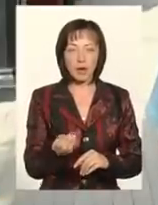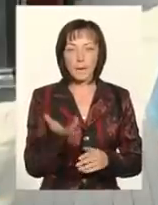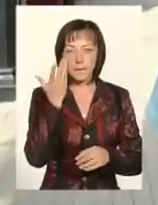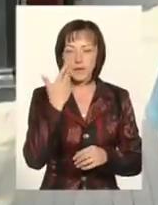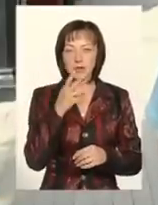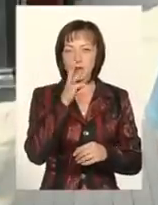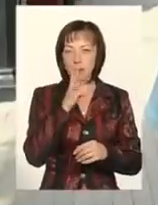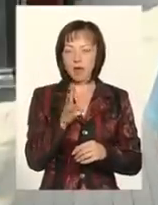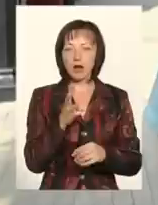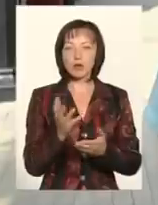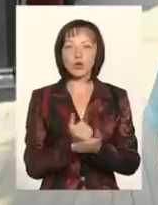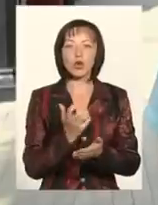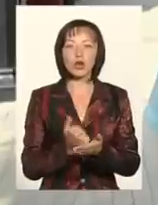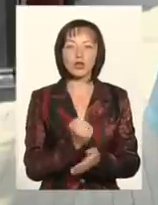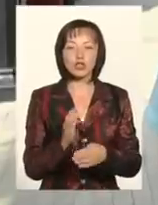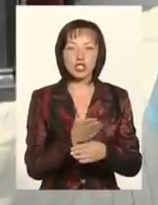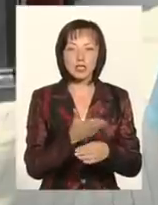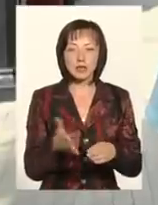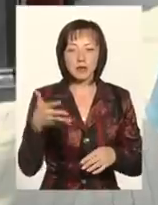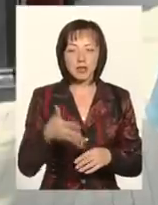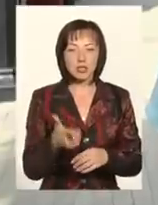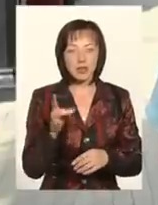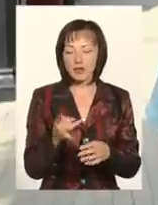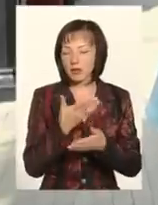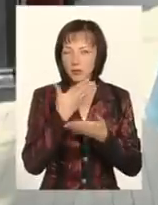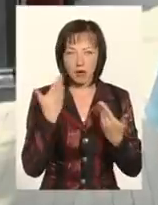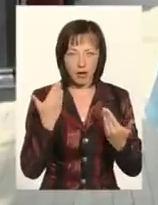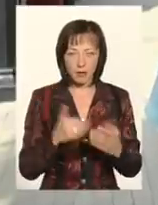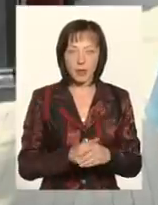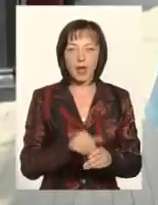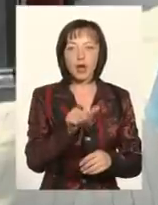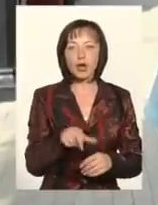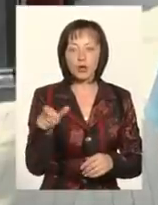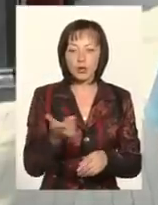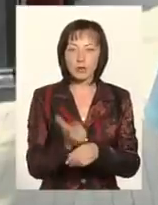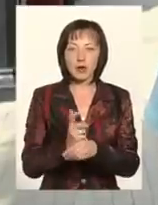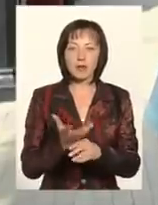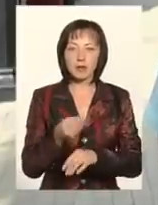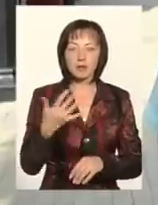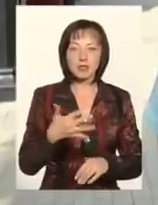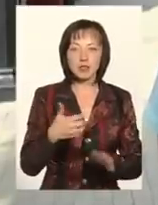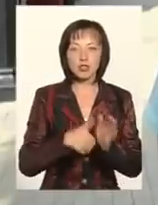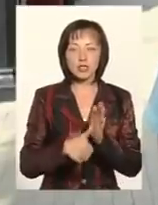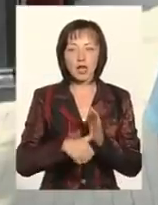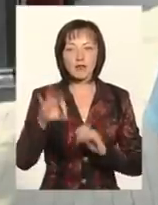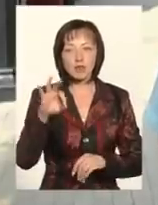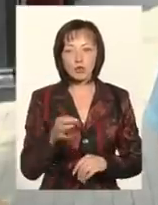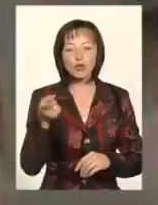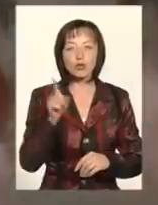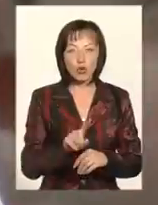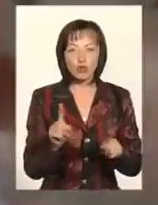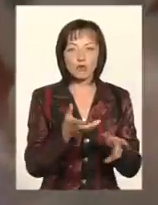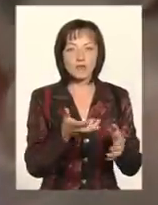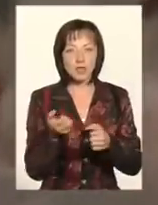зарплаті дохідної частини сім'ї в 5000 гри Ну немає люди переплатили вже порядка 50-60% того що вони